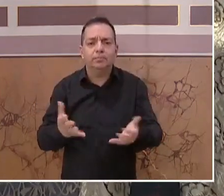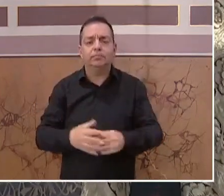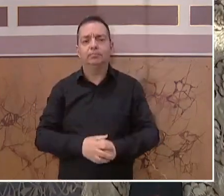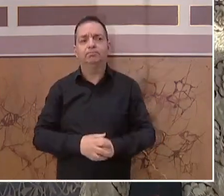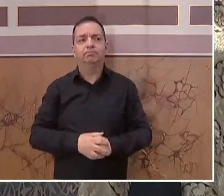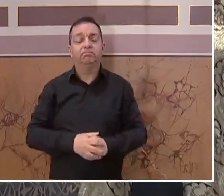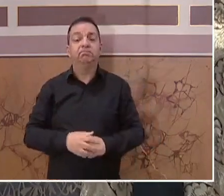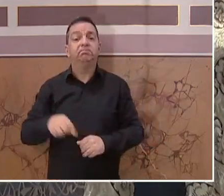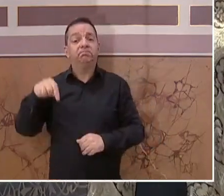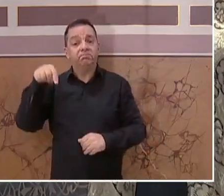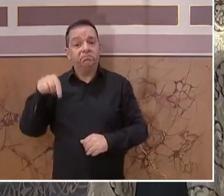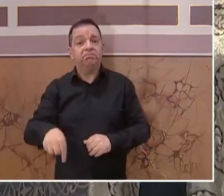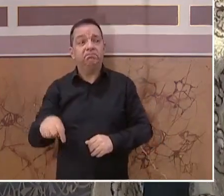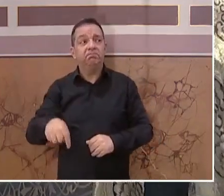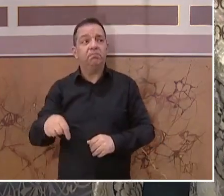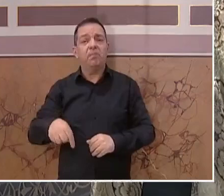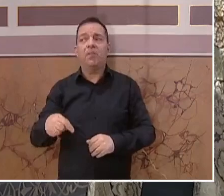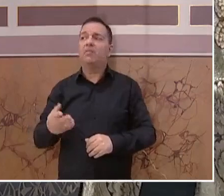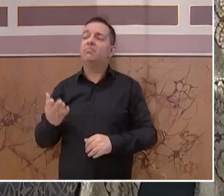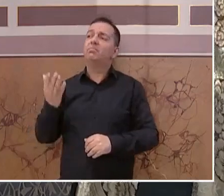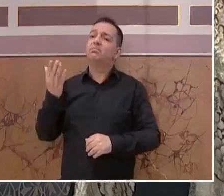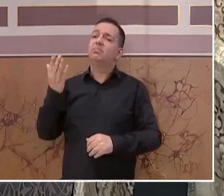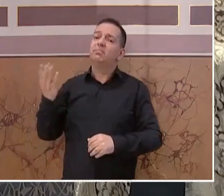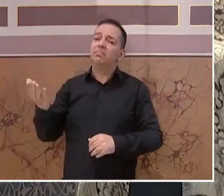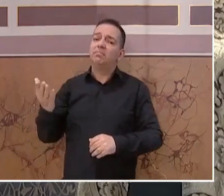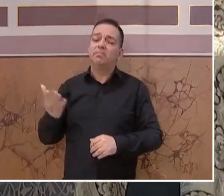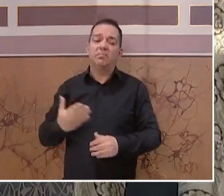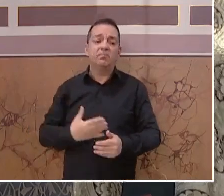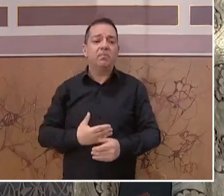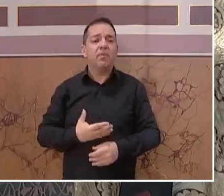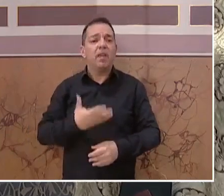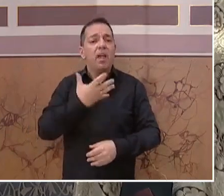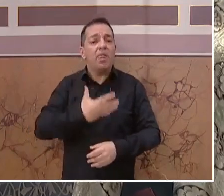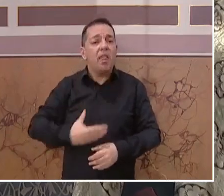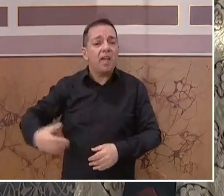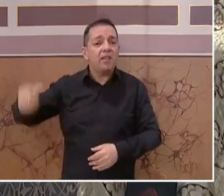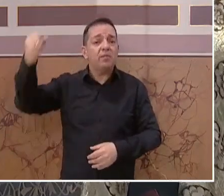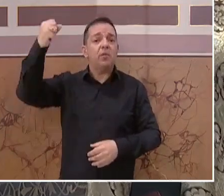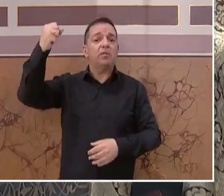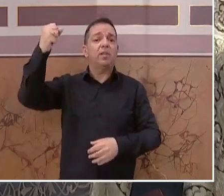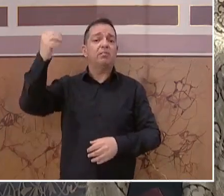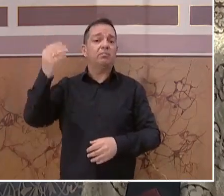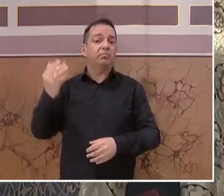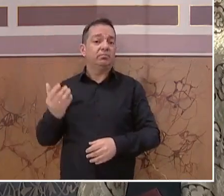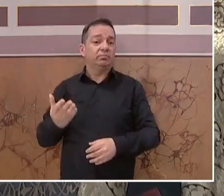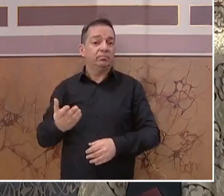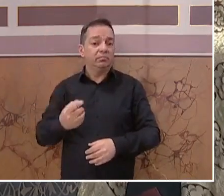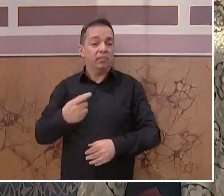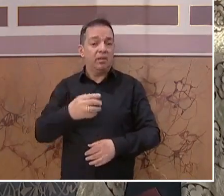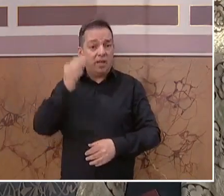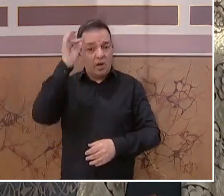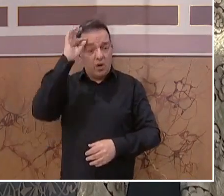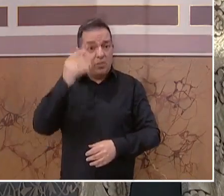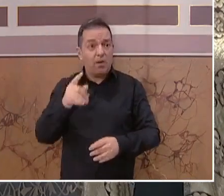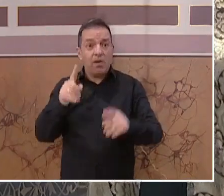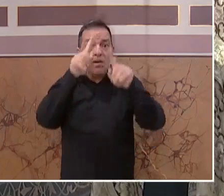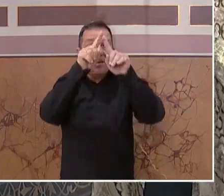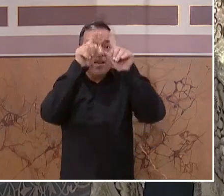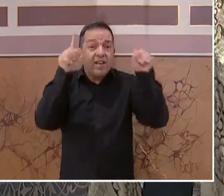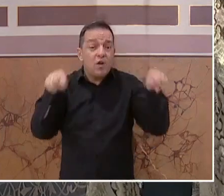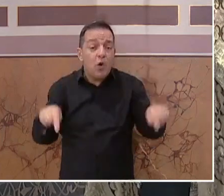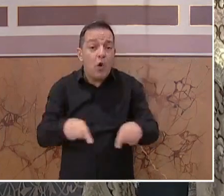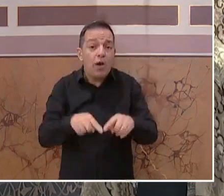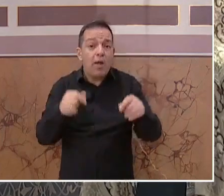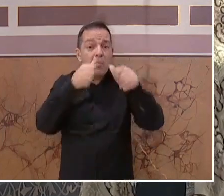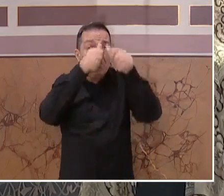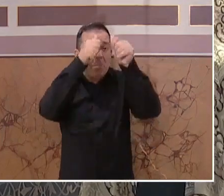περικυκλούμε και σήμερα, μακαριότατε Πάτερ και Δέσποτα, την Αγία εικόνα της